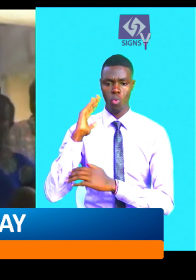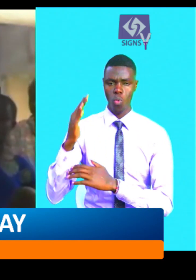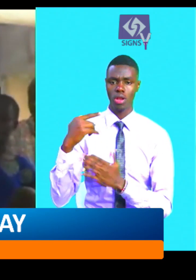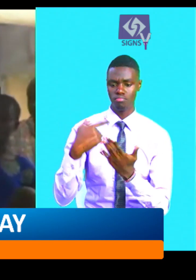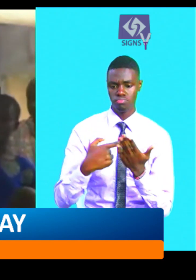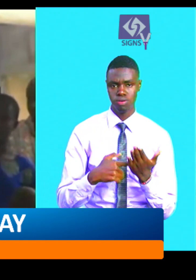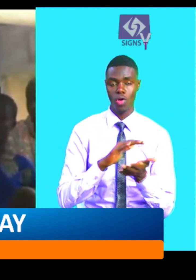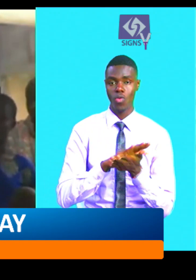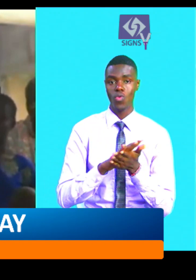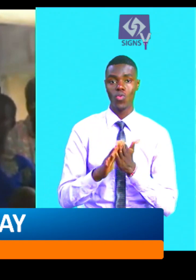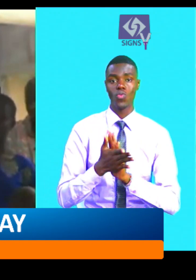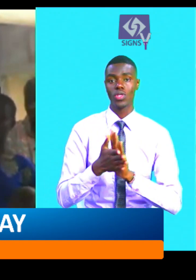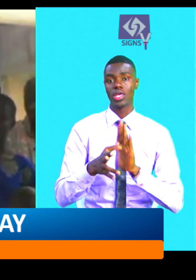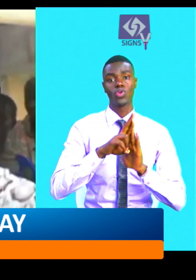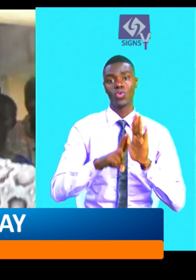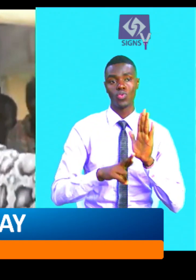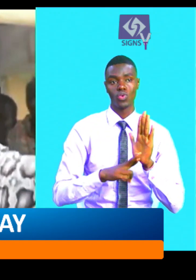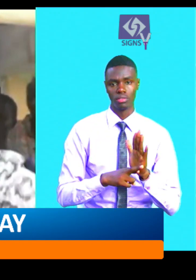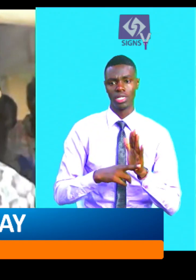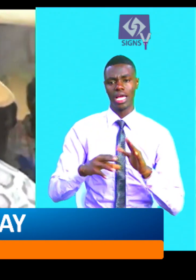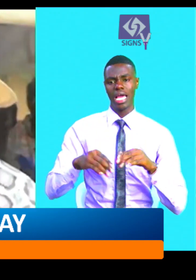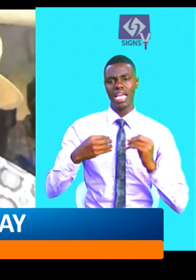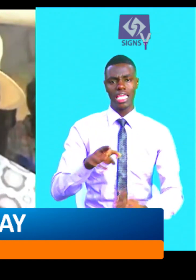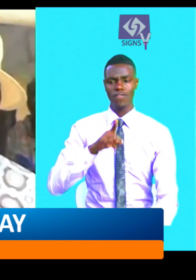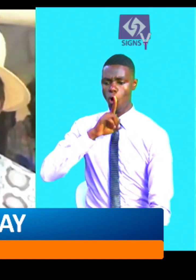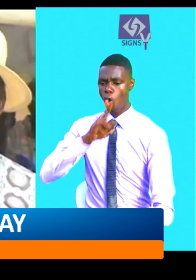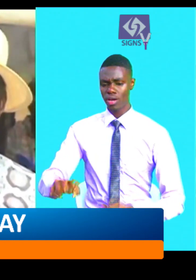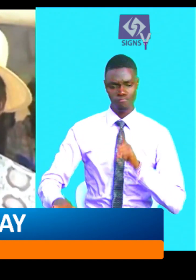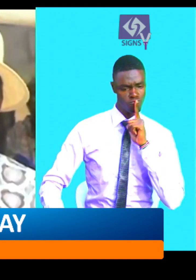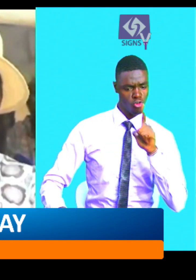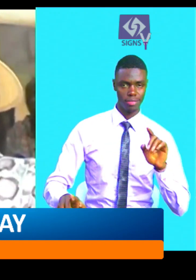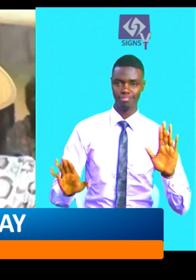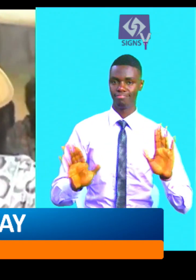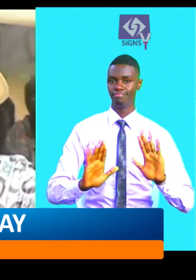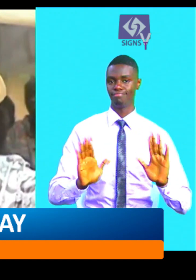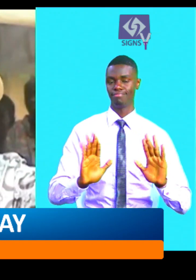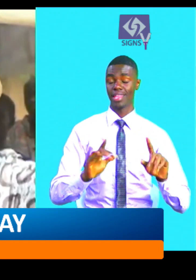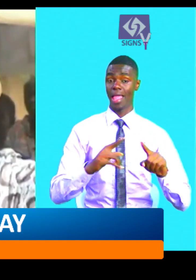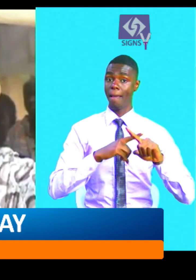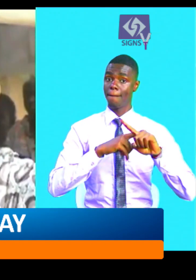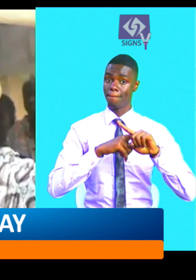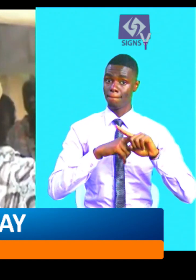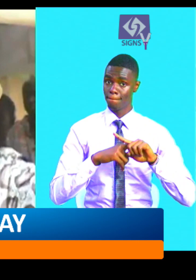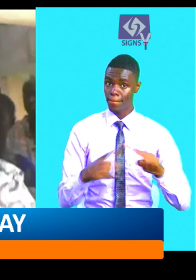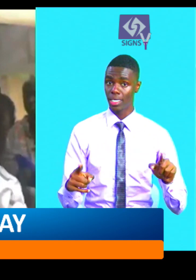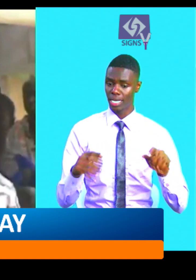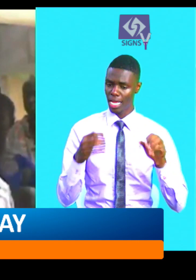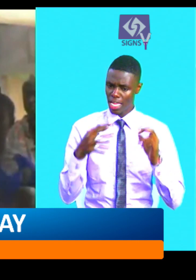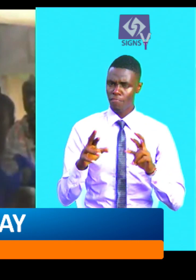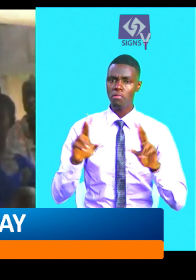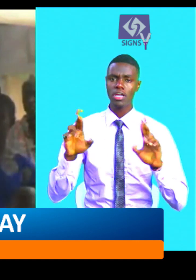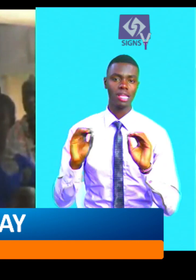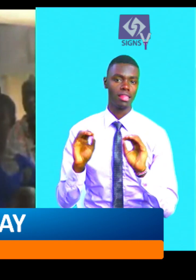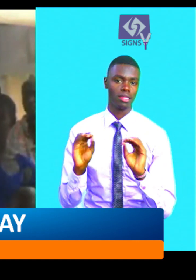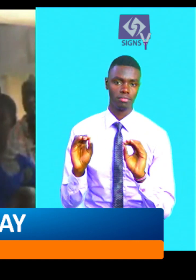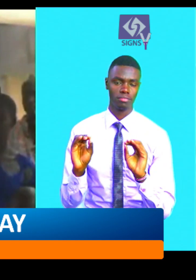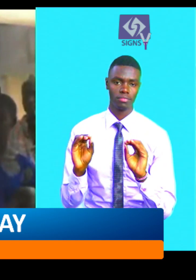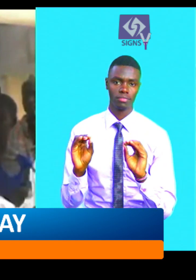Musyoka kuongea na wale kutoka ng'ambo ile nyingine, na tumesema tutaongea bila